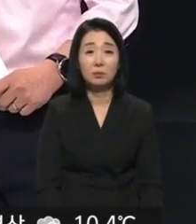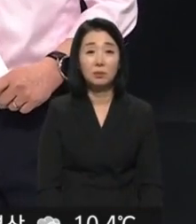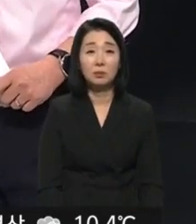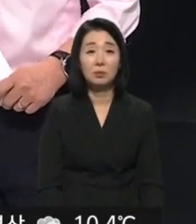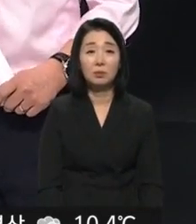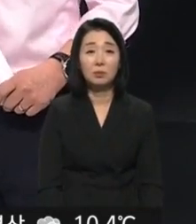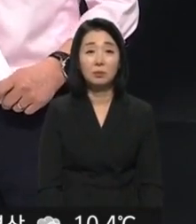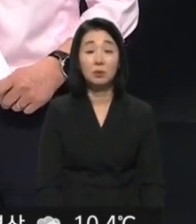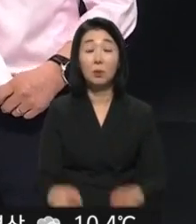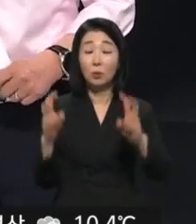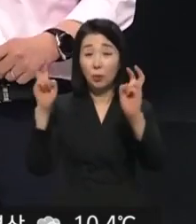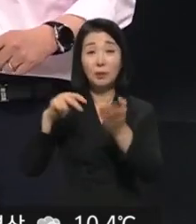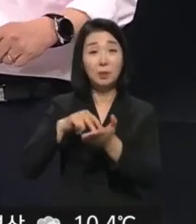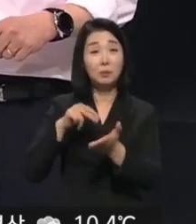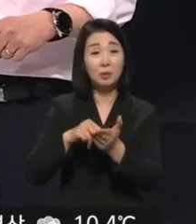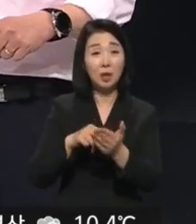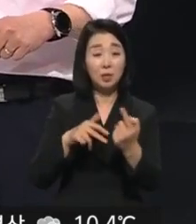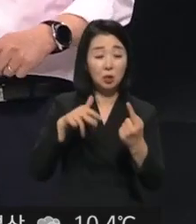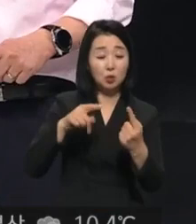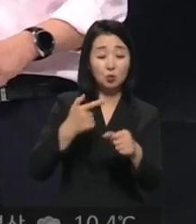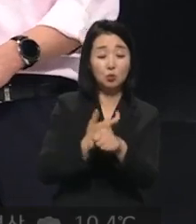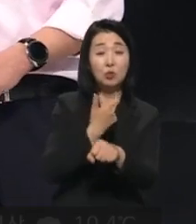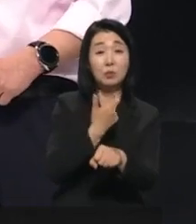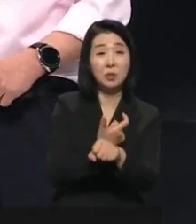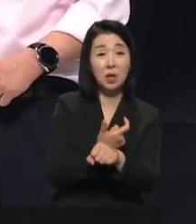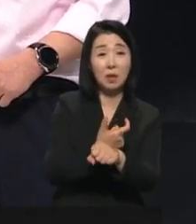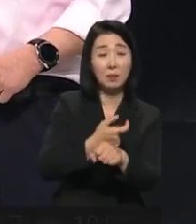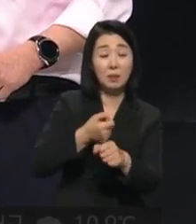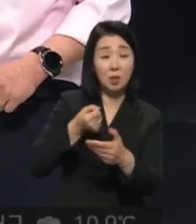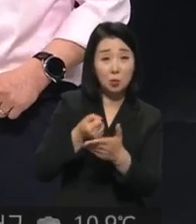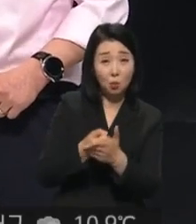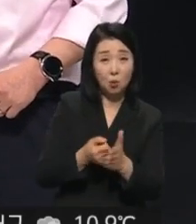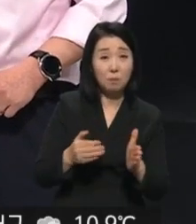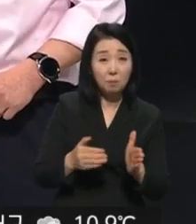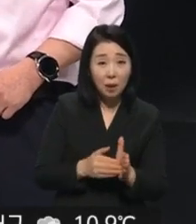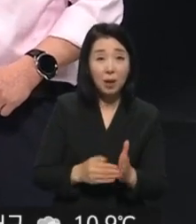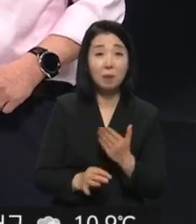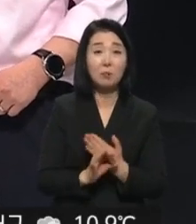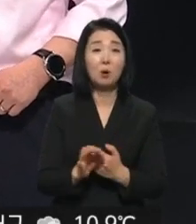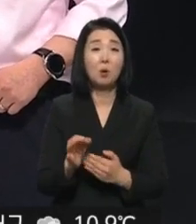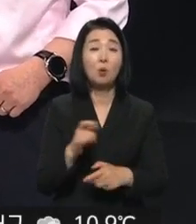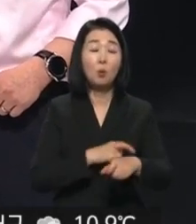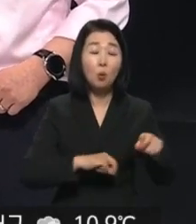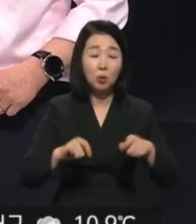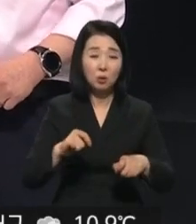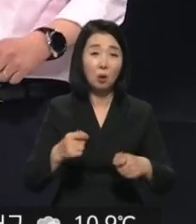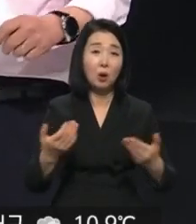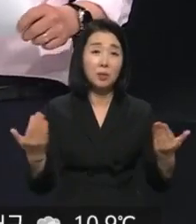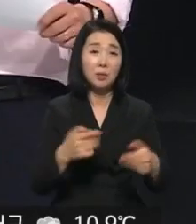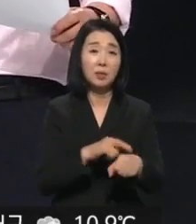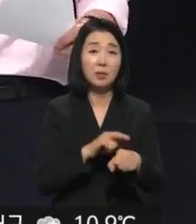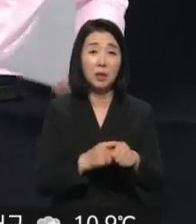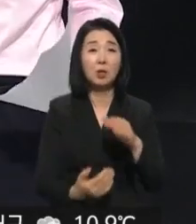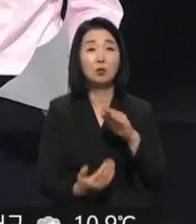경영계 입장에선 주 60시간제가 도입이 되면 오히려 근무 시간이 최대